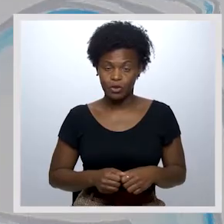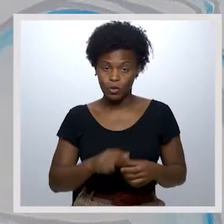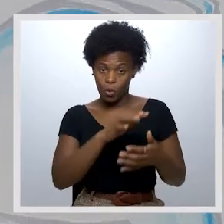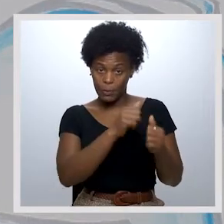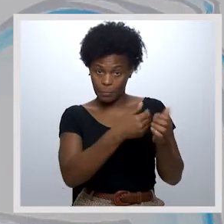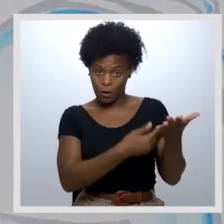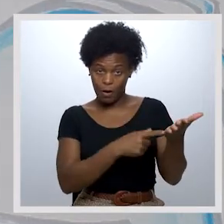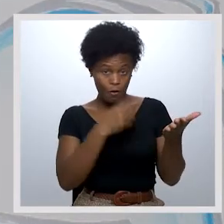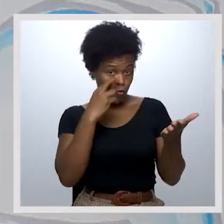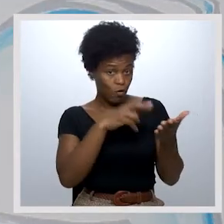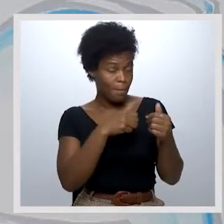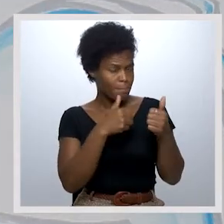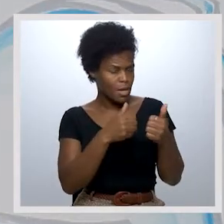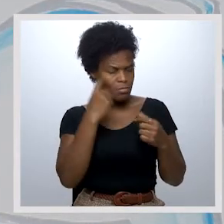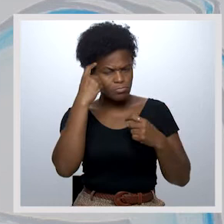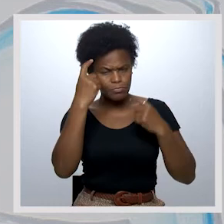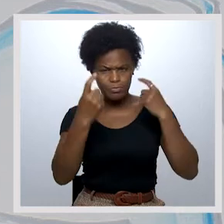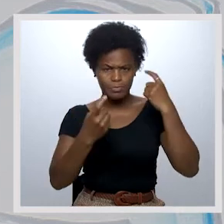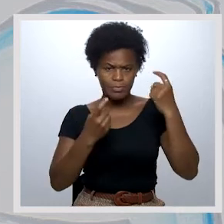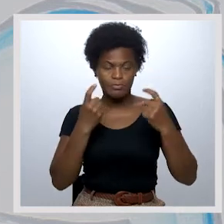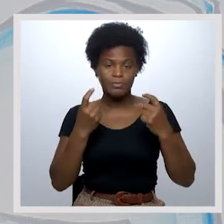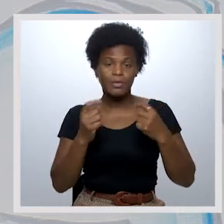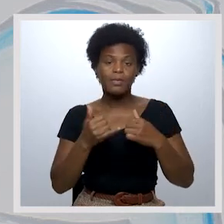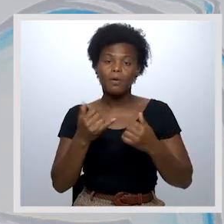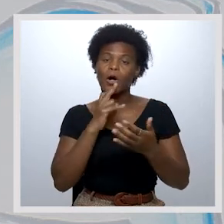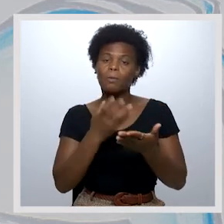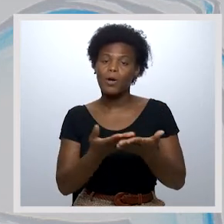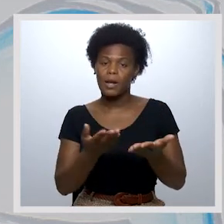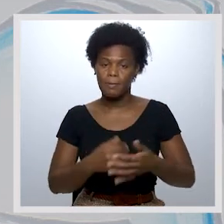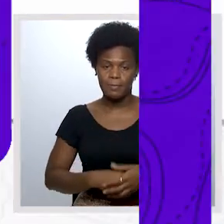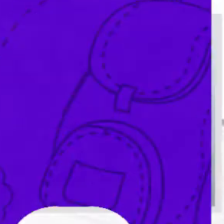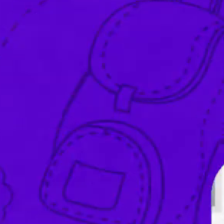Regardez bien, réfléchissez et répondez.